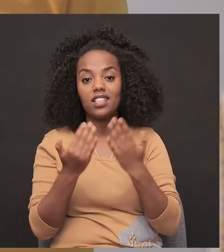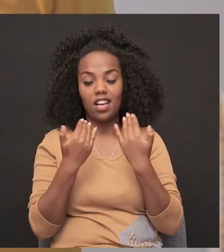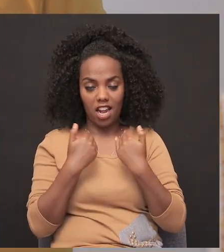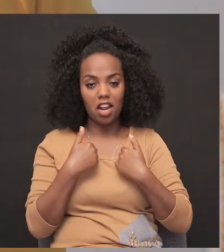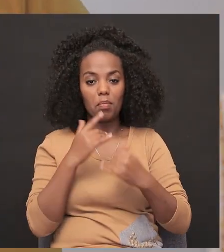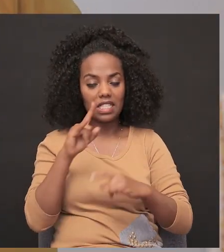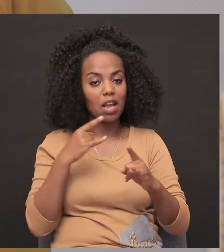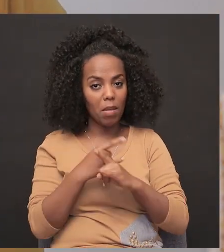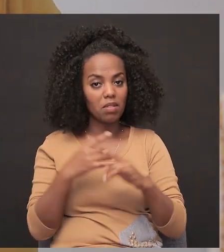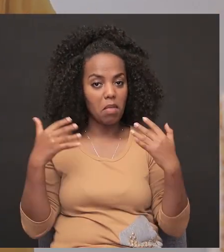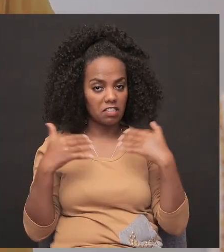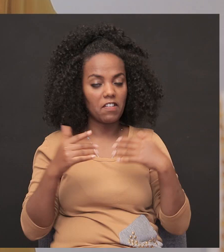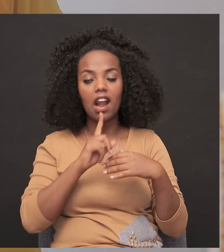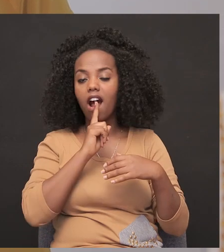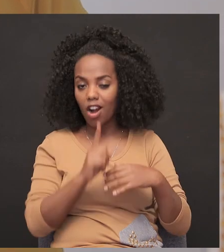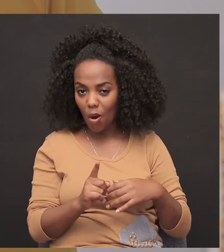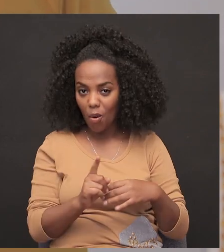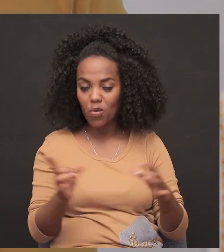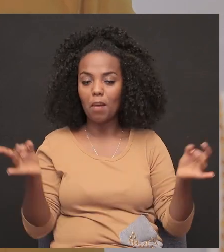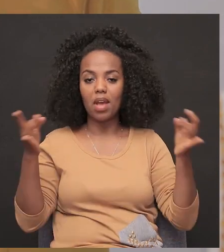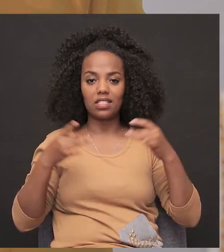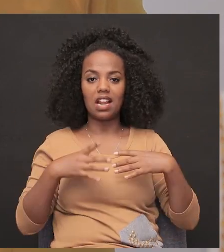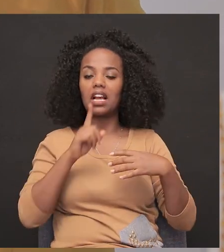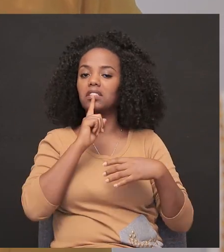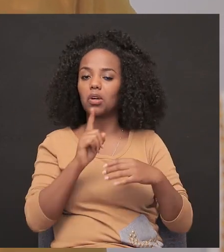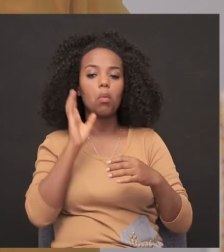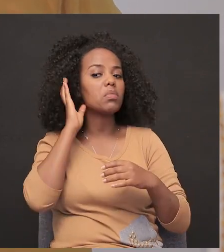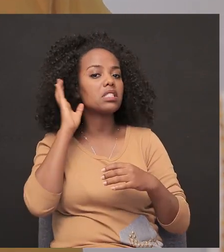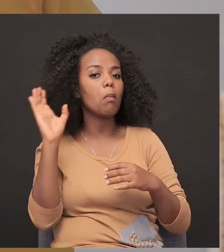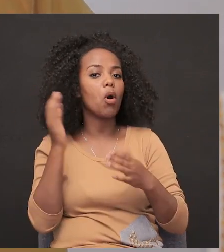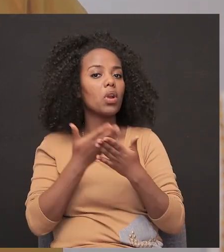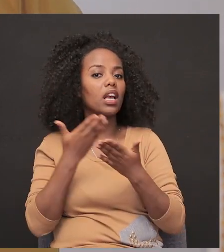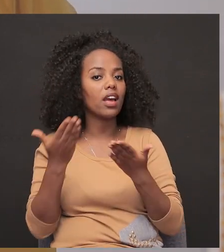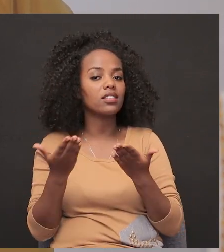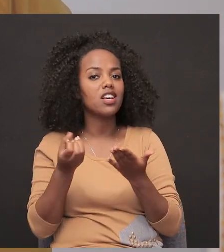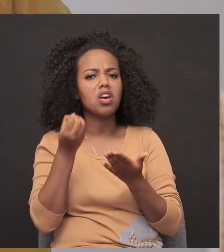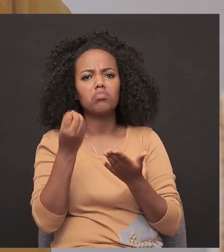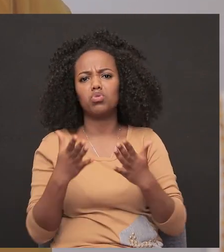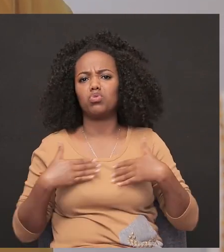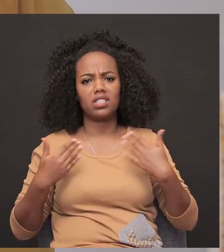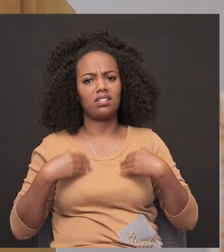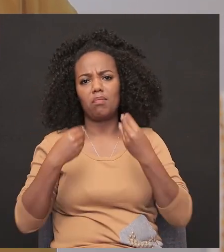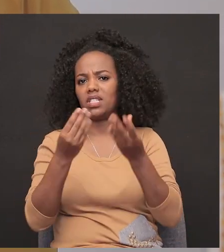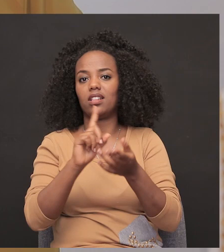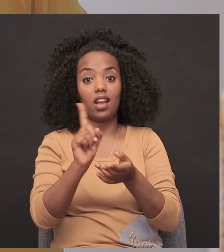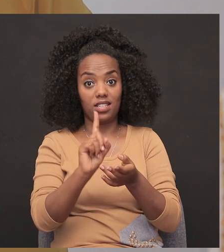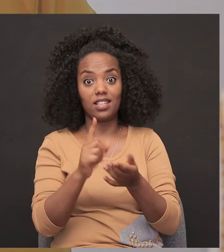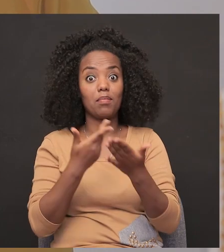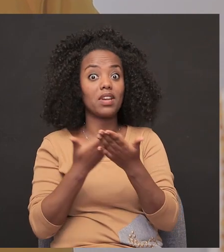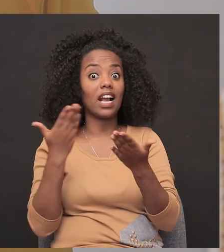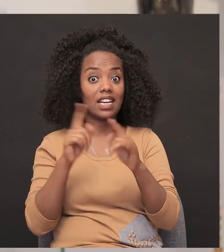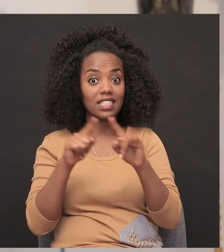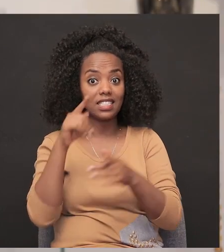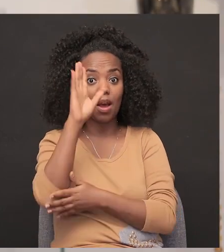ዘመን የሚያስፈራ ነው የሚያስደነግጥ ነው የምንሰማው ነገር ብዙ ደስታ የሚሰጥ አይደለም ነገር